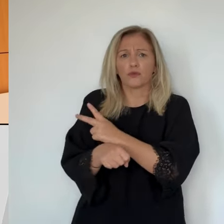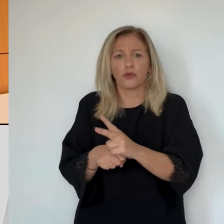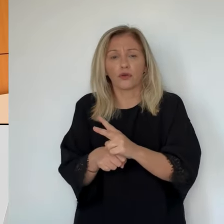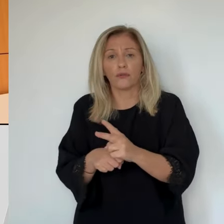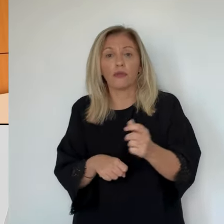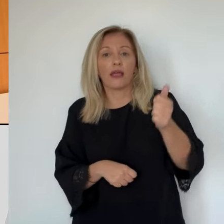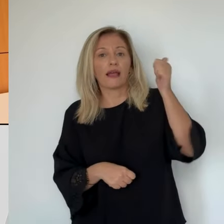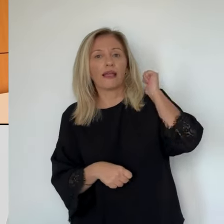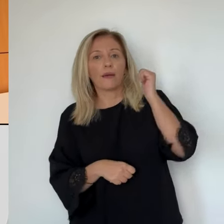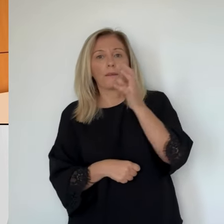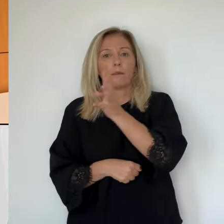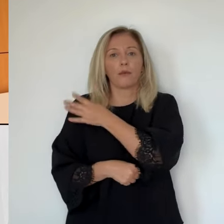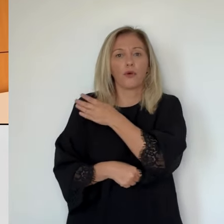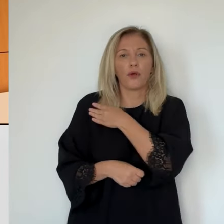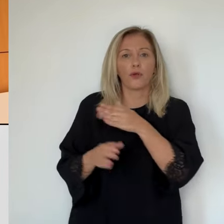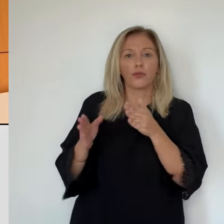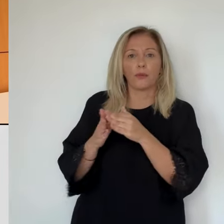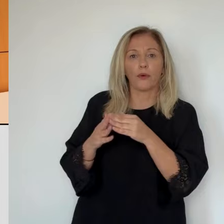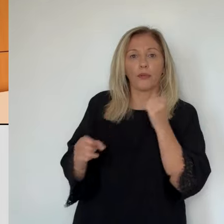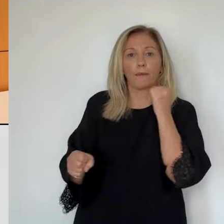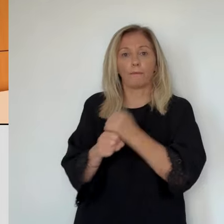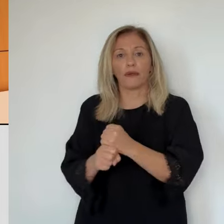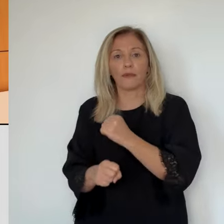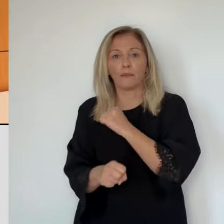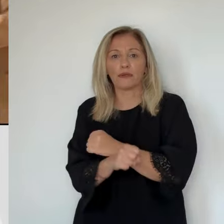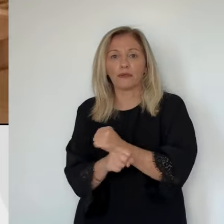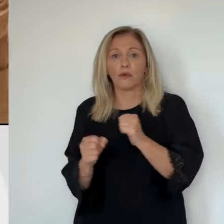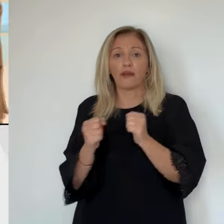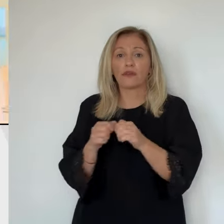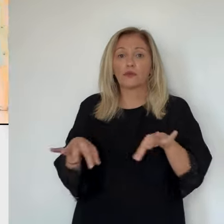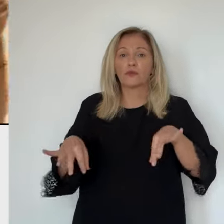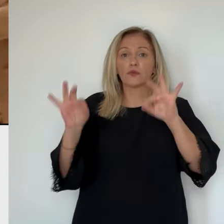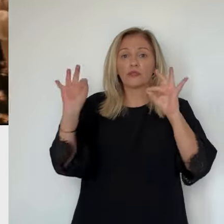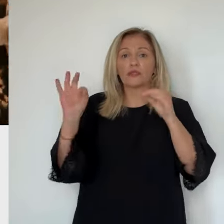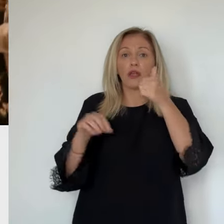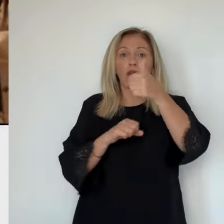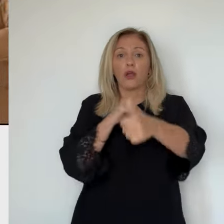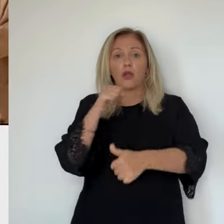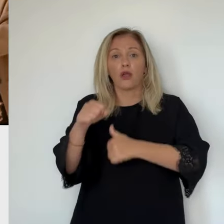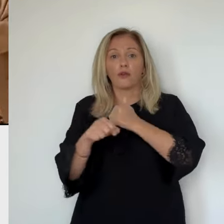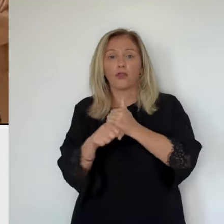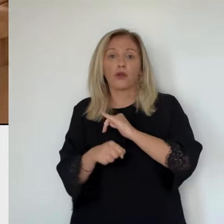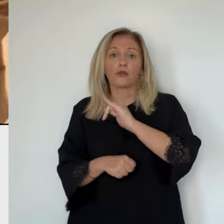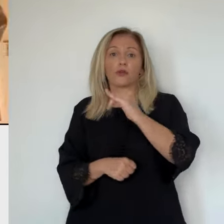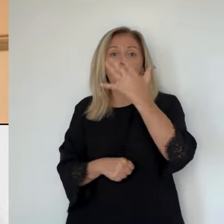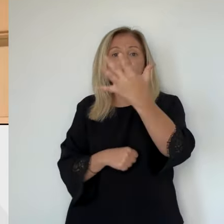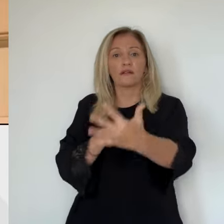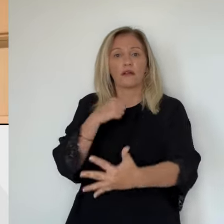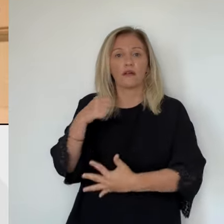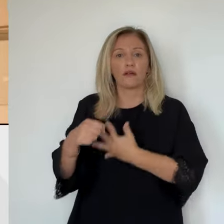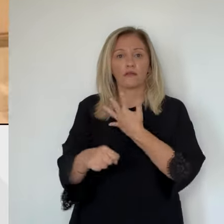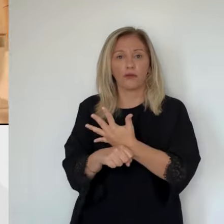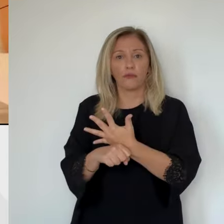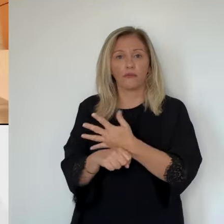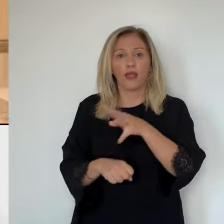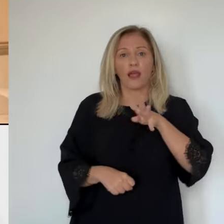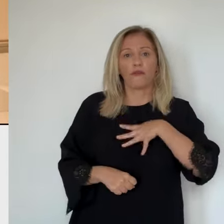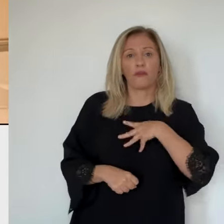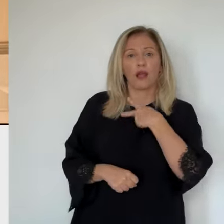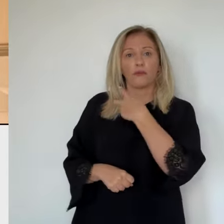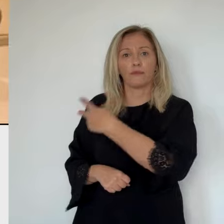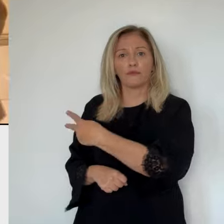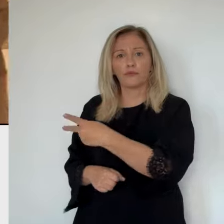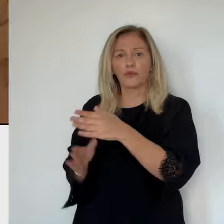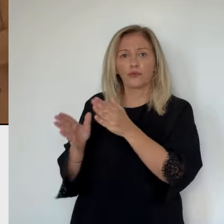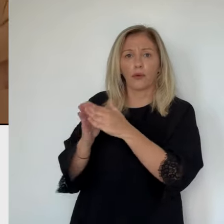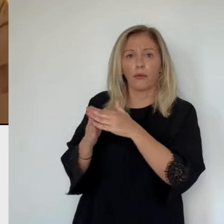pas de l'incarcération, il ne faut pas le prendre pour ce qu'il n'est pas. Hier, le procureur a requis des peines allant de 1 an de prison avec sursis